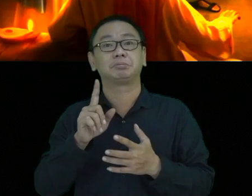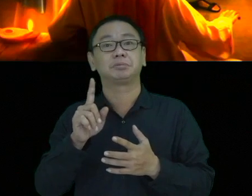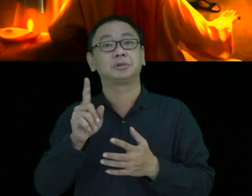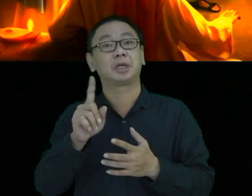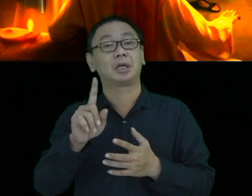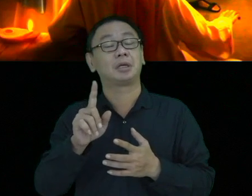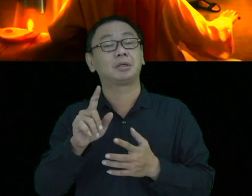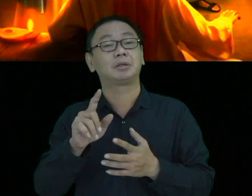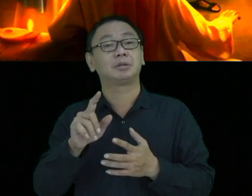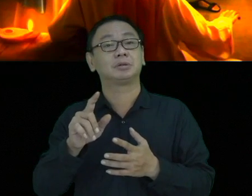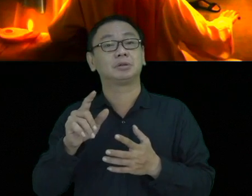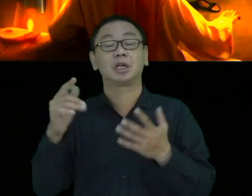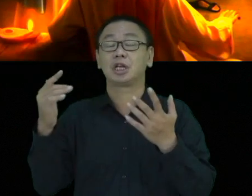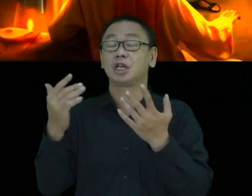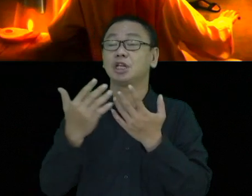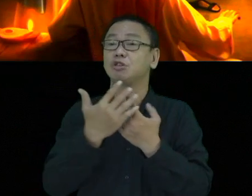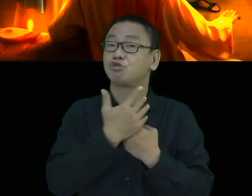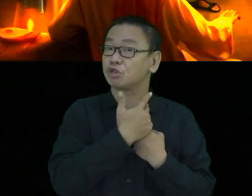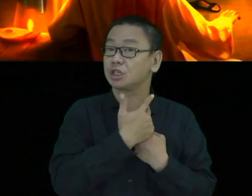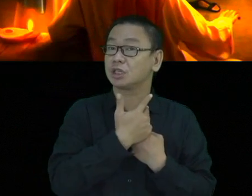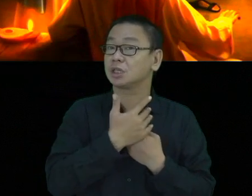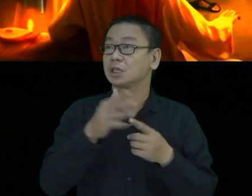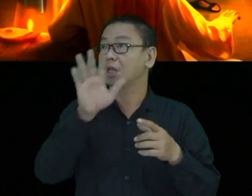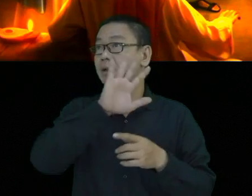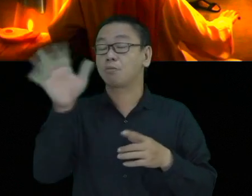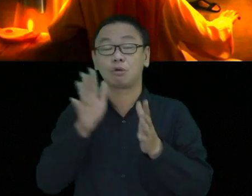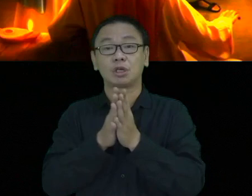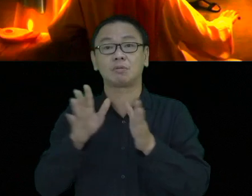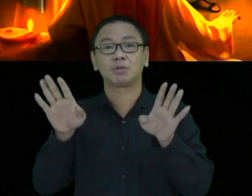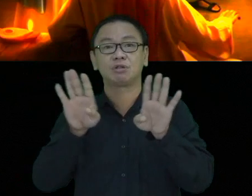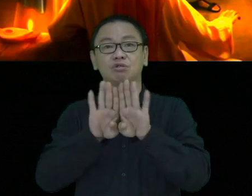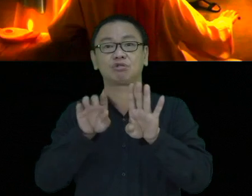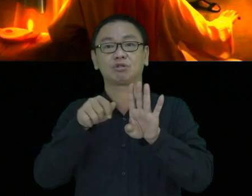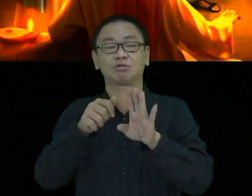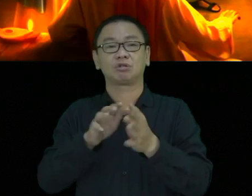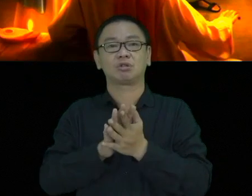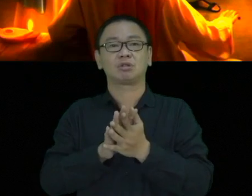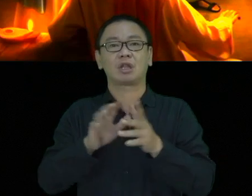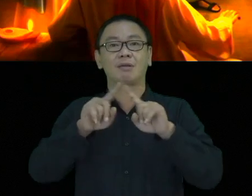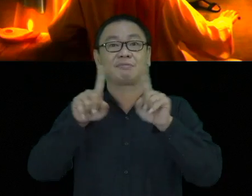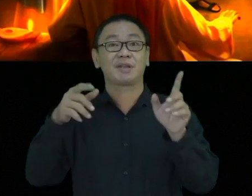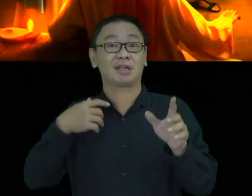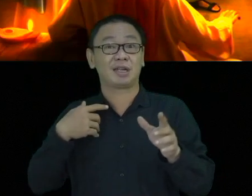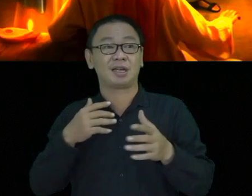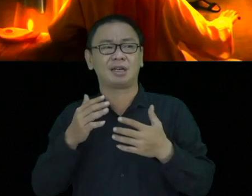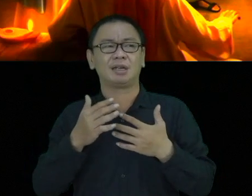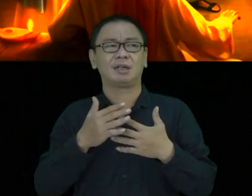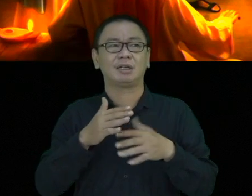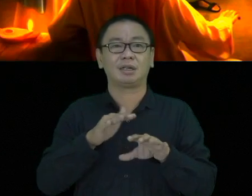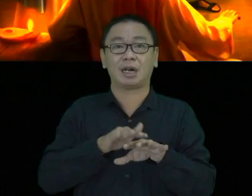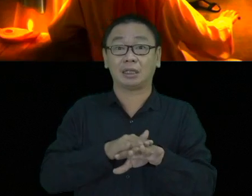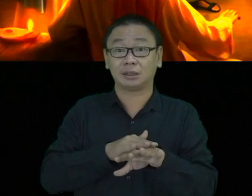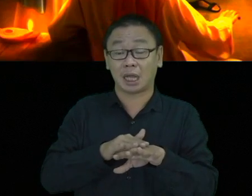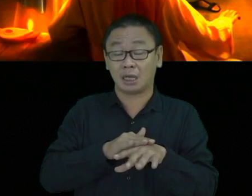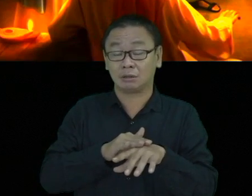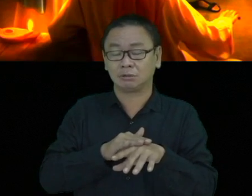dilindungi oleh tembok dan pintu yang terkunci, tetapi masih ada rasa takut. Ketika rasa takut itu ada